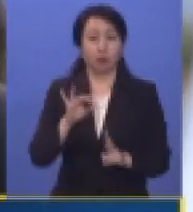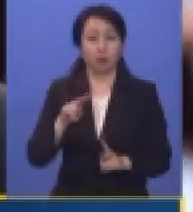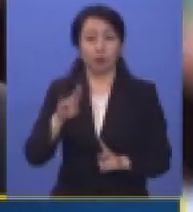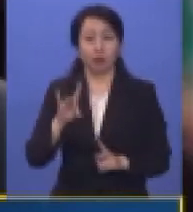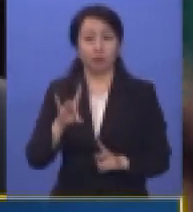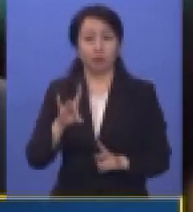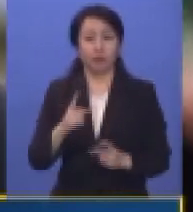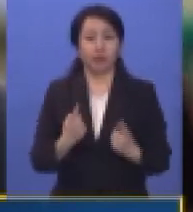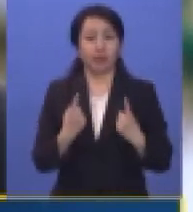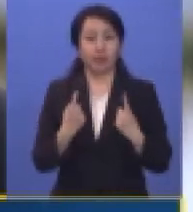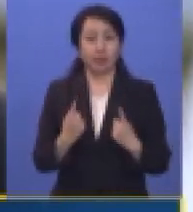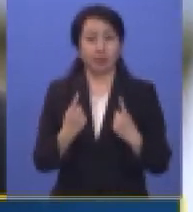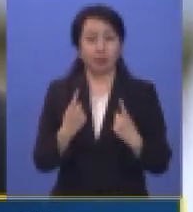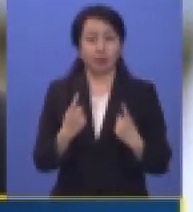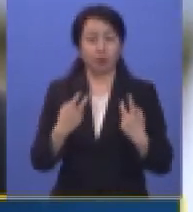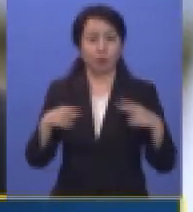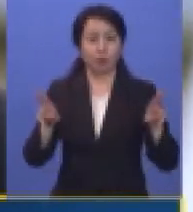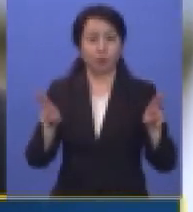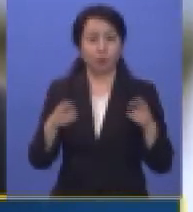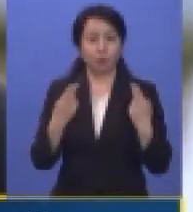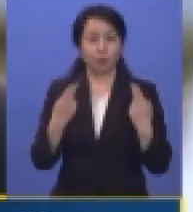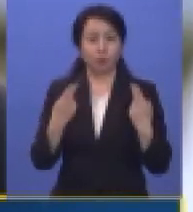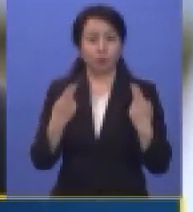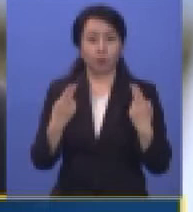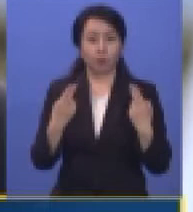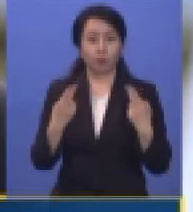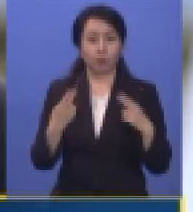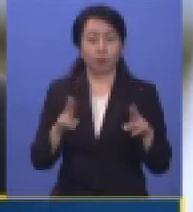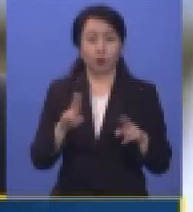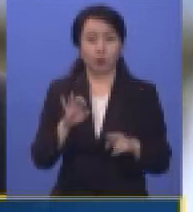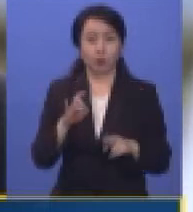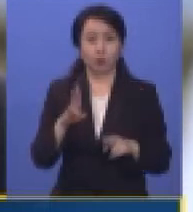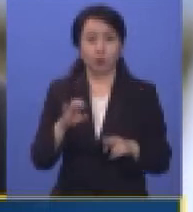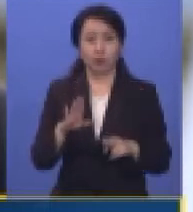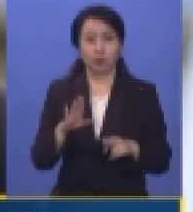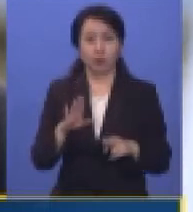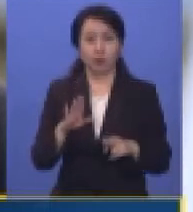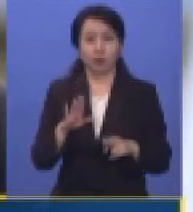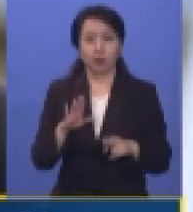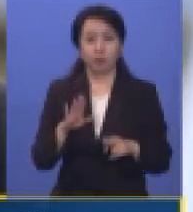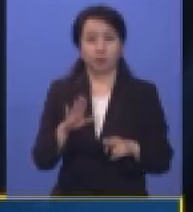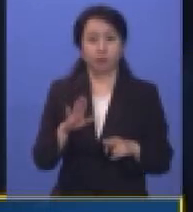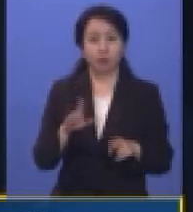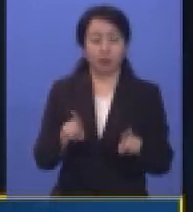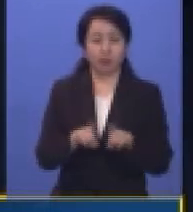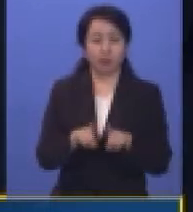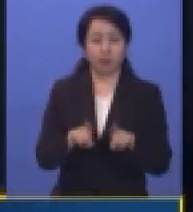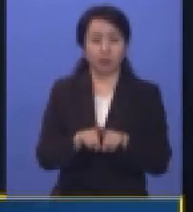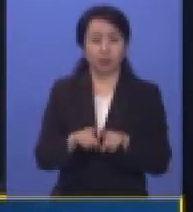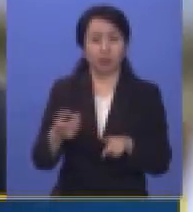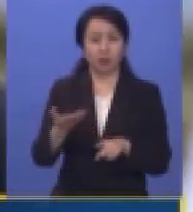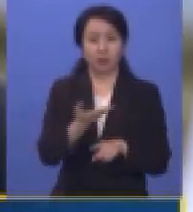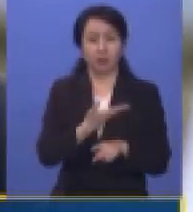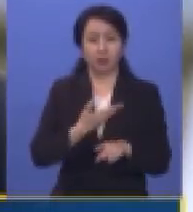и известный музыкант, скрипачка, это Айман Кужабековна Мусахаджаева. И также наш